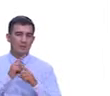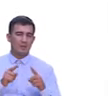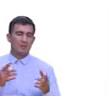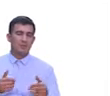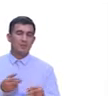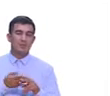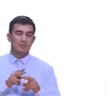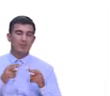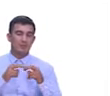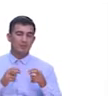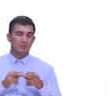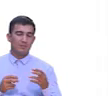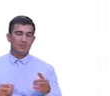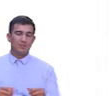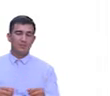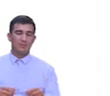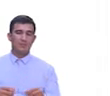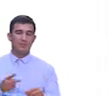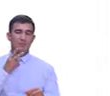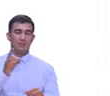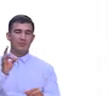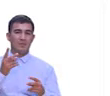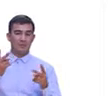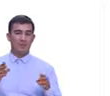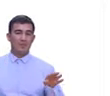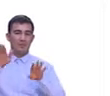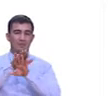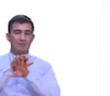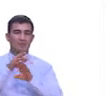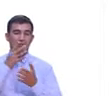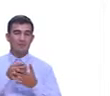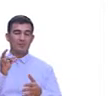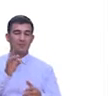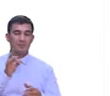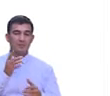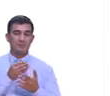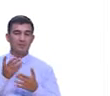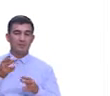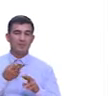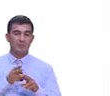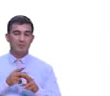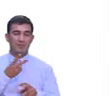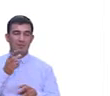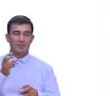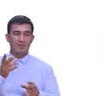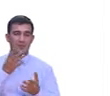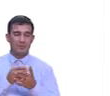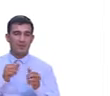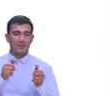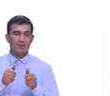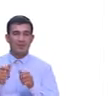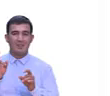bir ko'rib chiqaylik. Ana bir-birining ustiga demak tushdi. Demak, bunday shakllar tengdosh shakllar